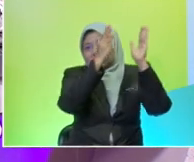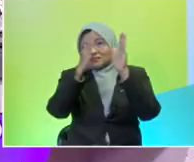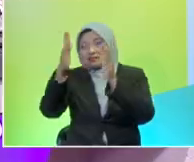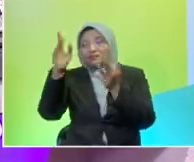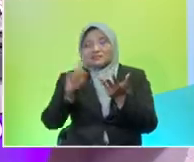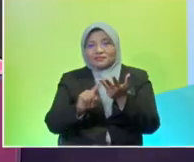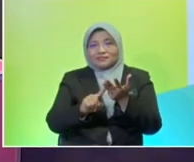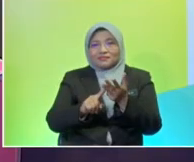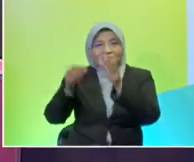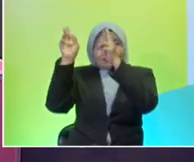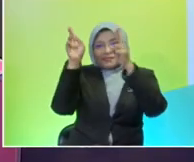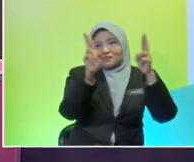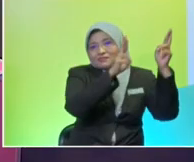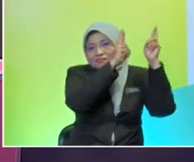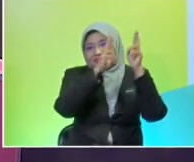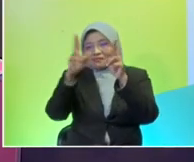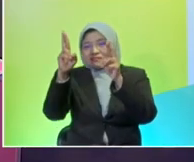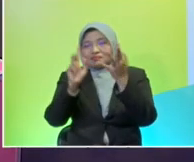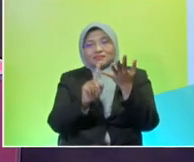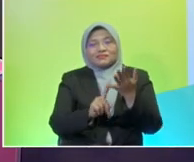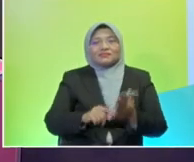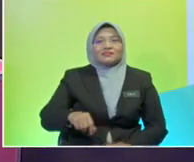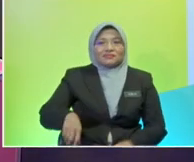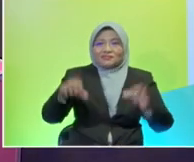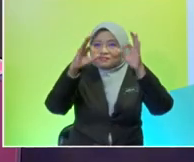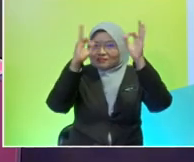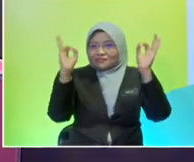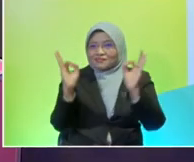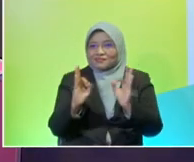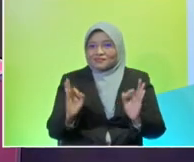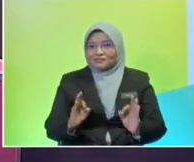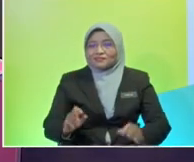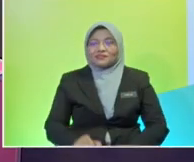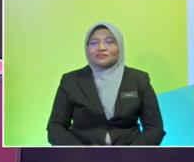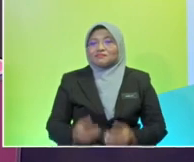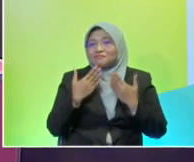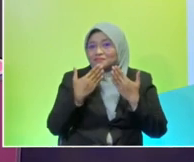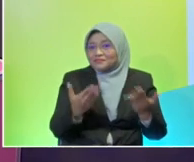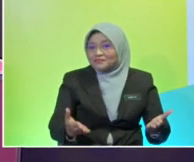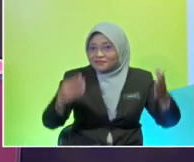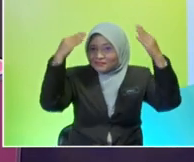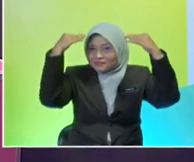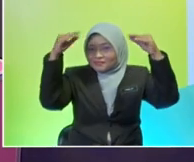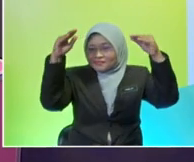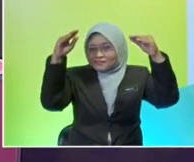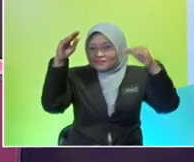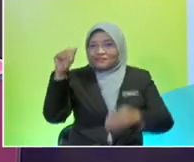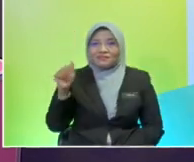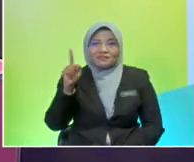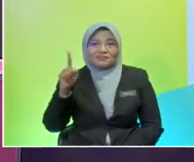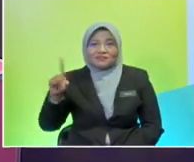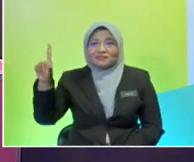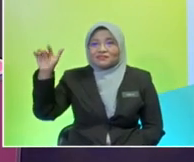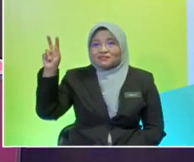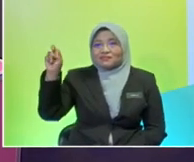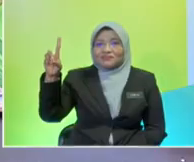saji baik lagi Makasih saya ucapkan kepada Cikgu azrinda Muhammad Nuruddin dari sekolah kebangsaan Sungai Teluk kota